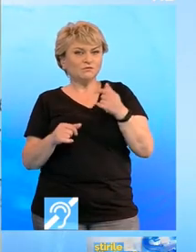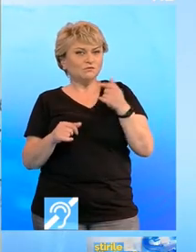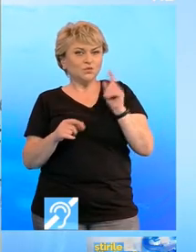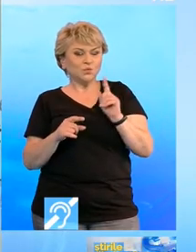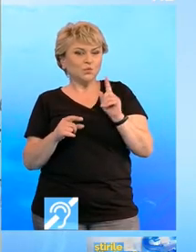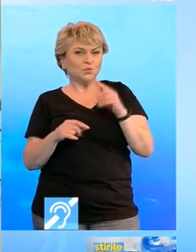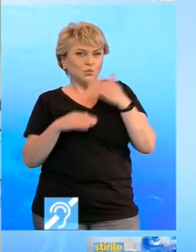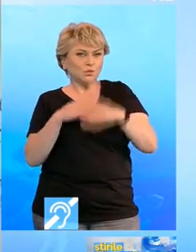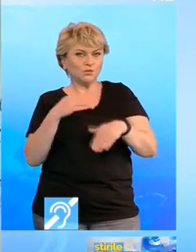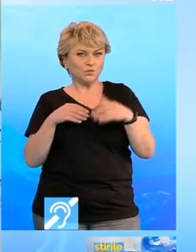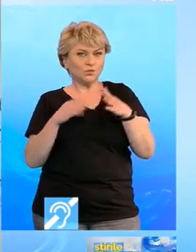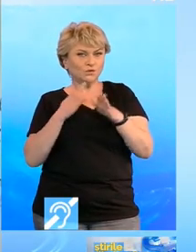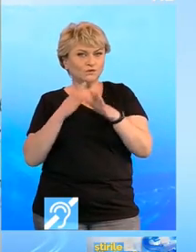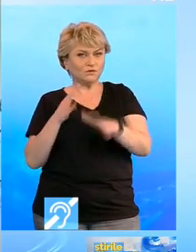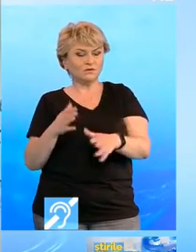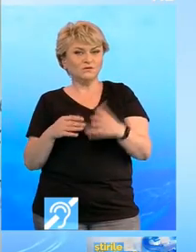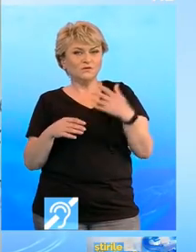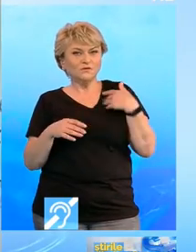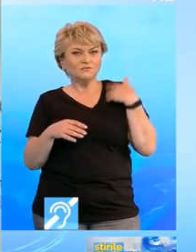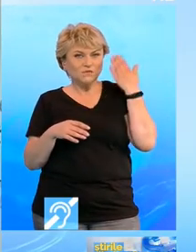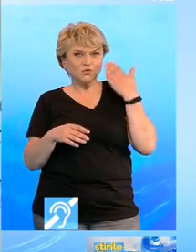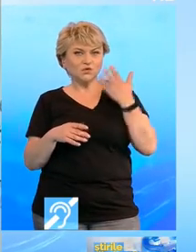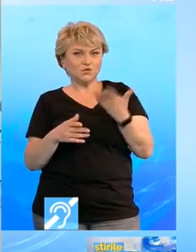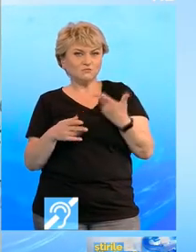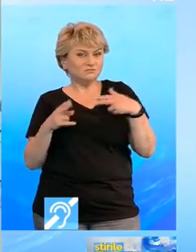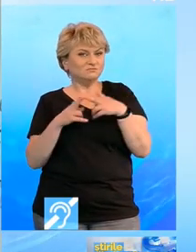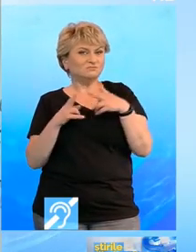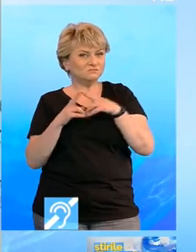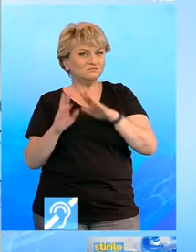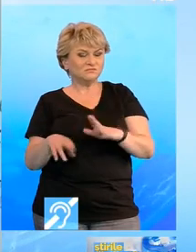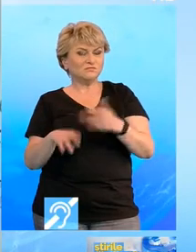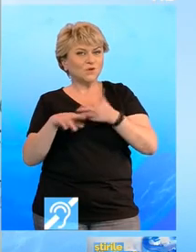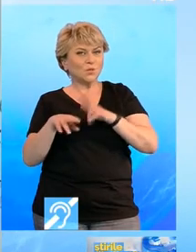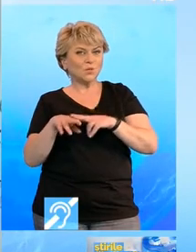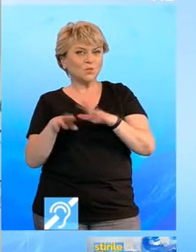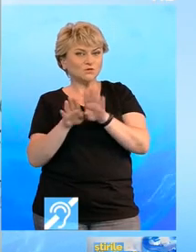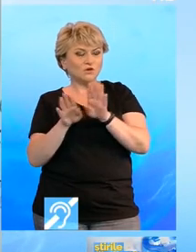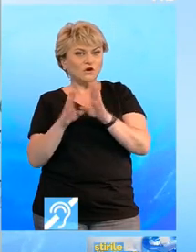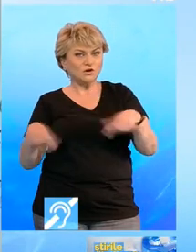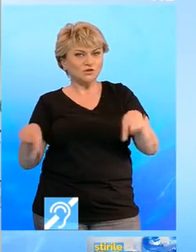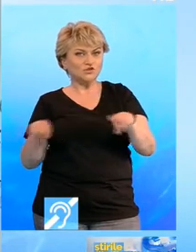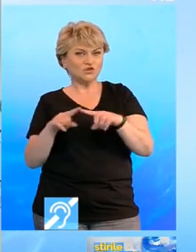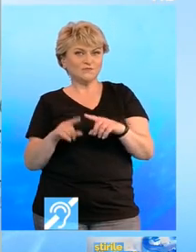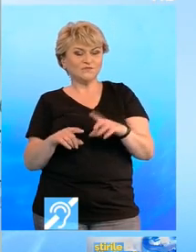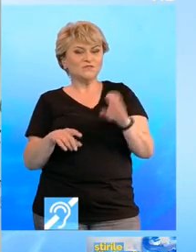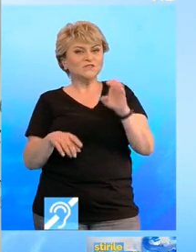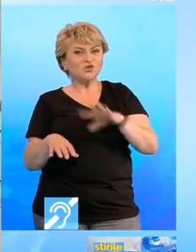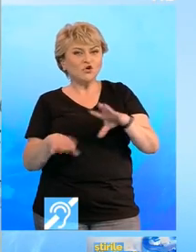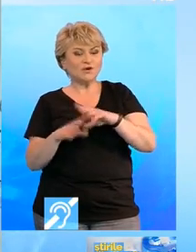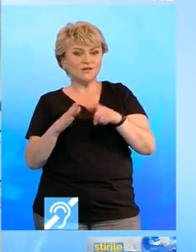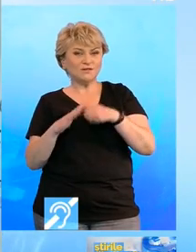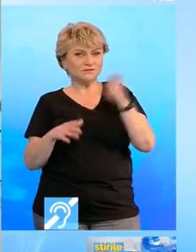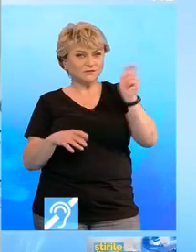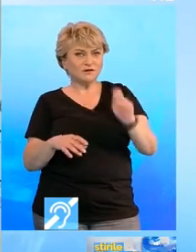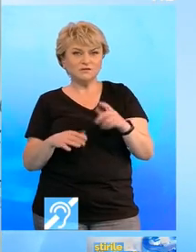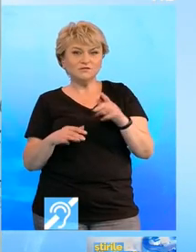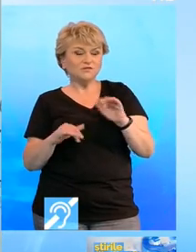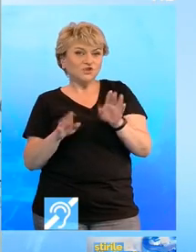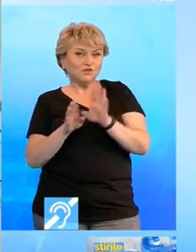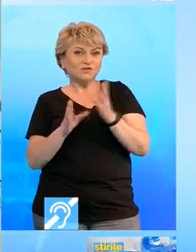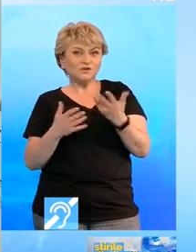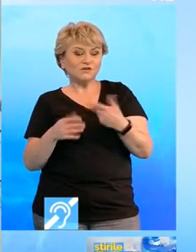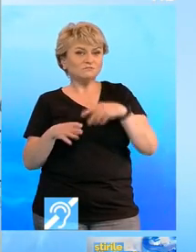rând, ne-am bucurat foarte mult că avem șansa să ne întâlnim colegi din mai multe zone din țară și prieteni pe care îi avem peste hotare și